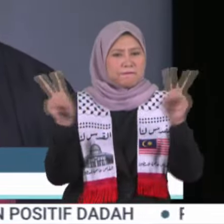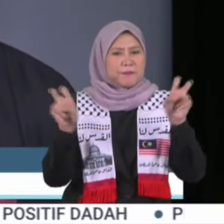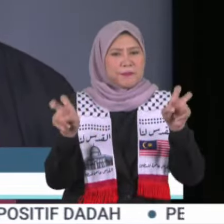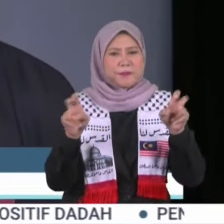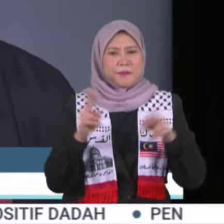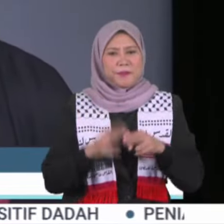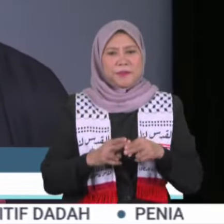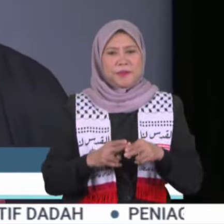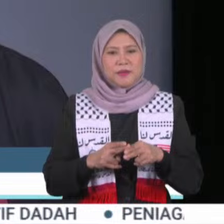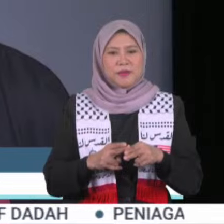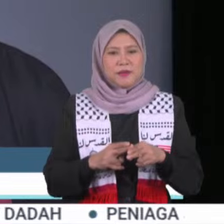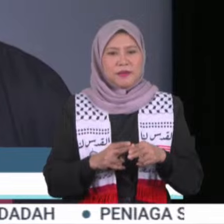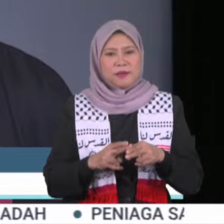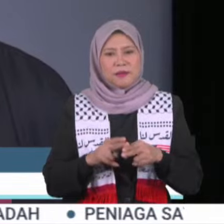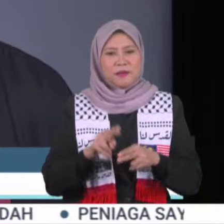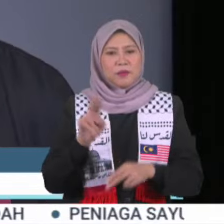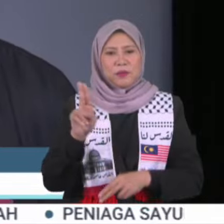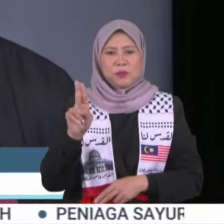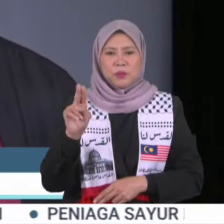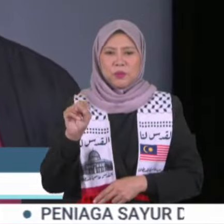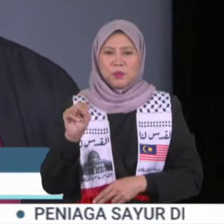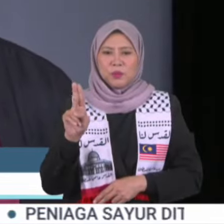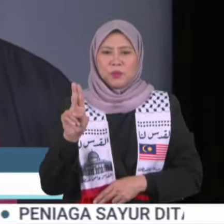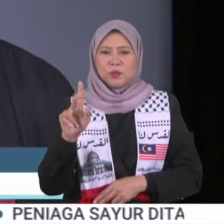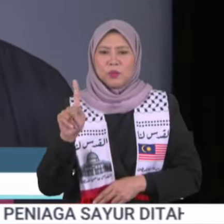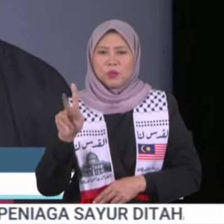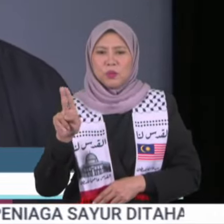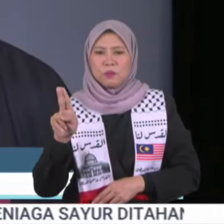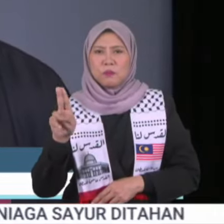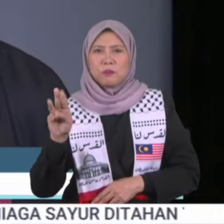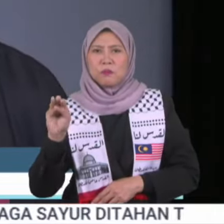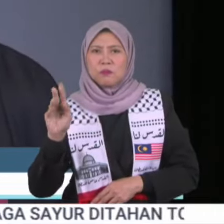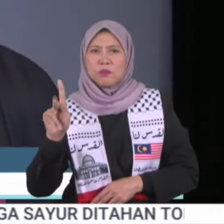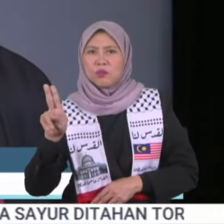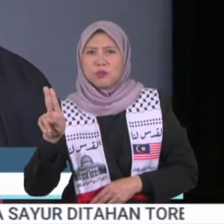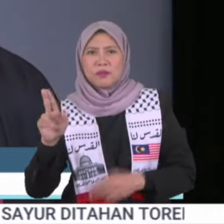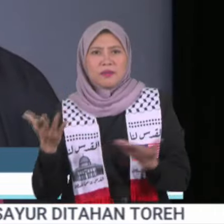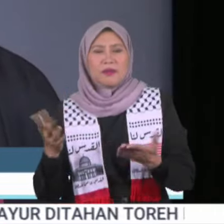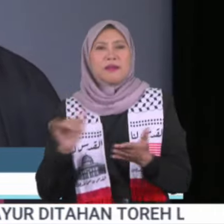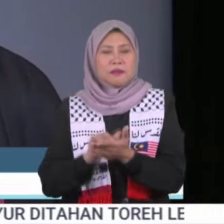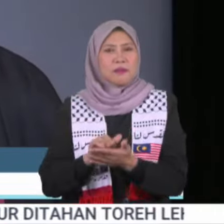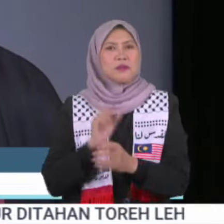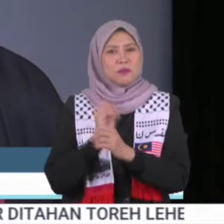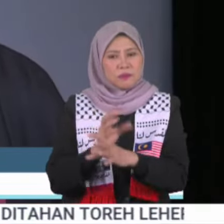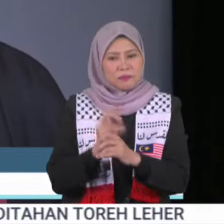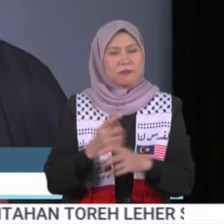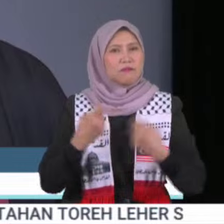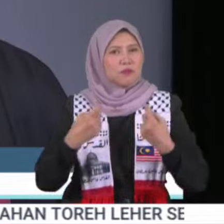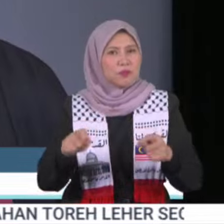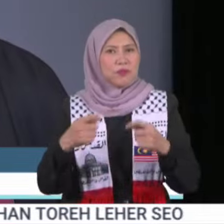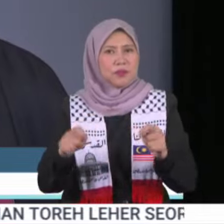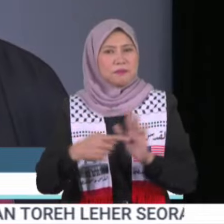dan sebagainya lah. Jadi itu sebenarnya benda yang paling utama yang kita buat, yang kita cuba untuk